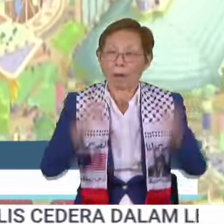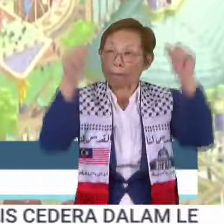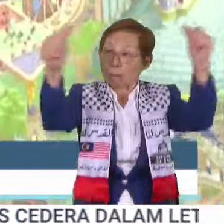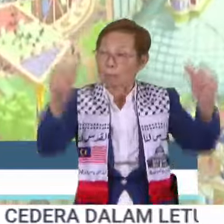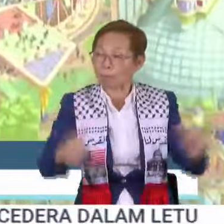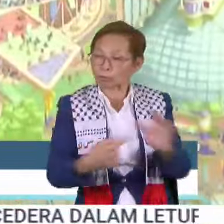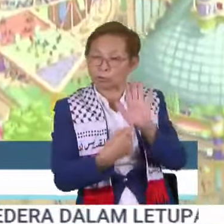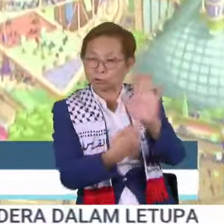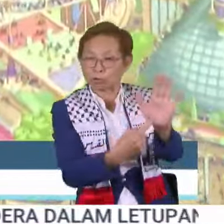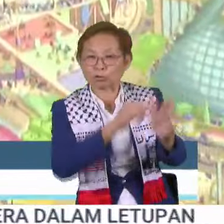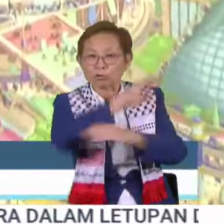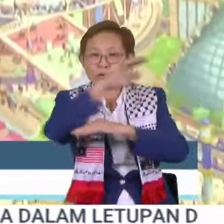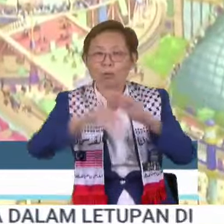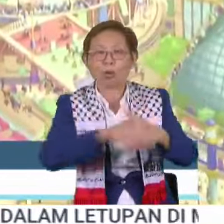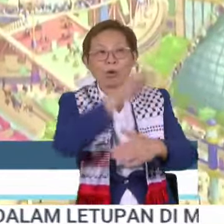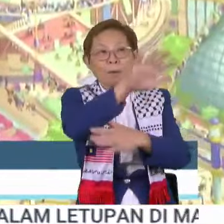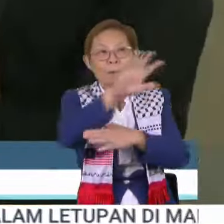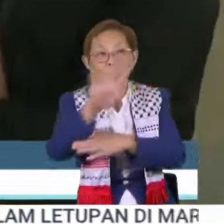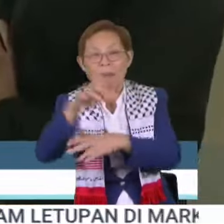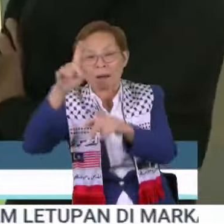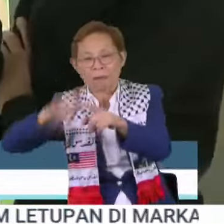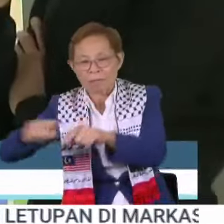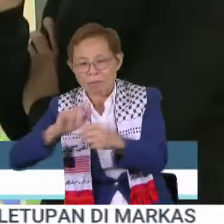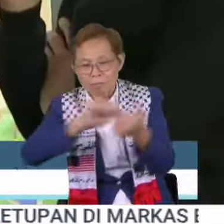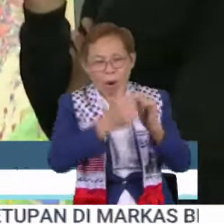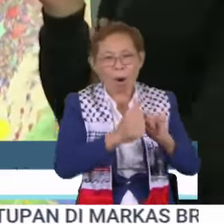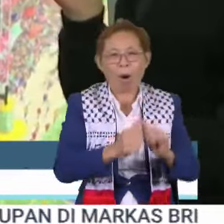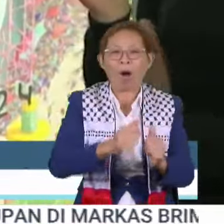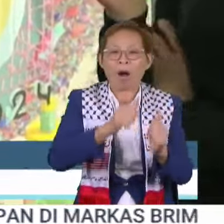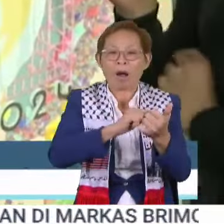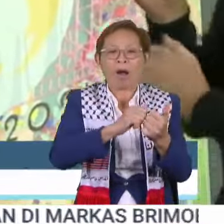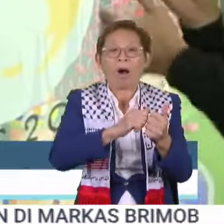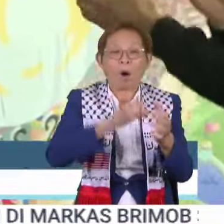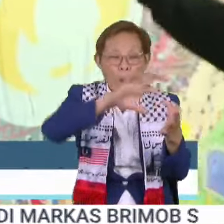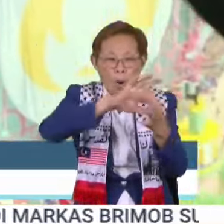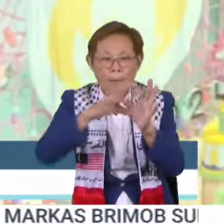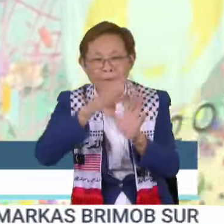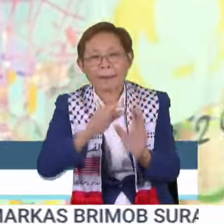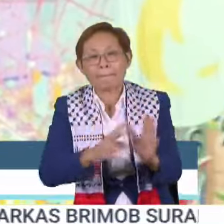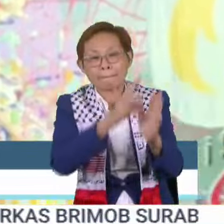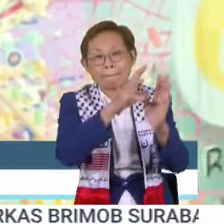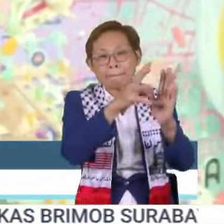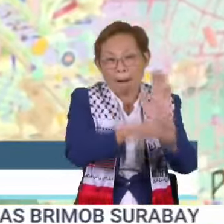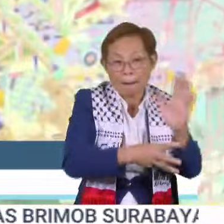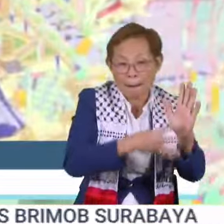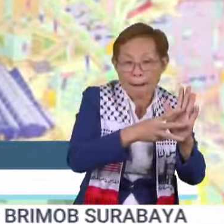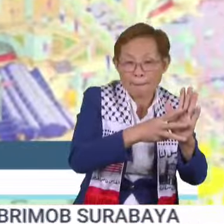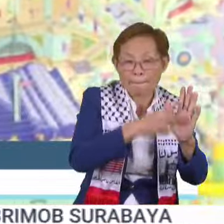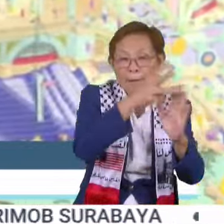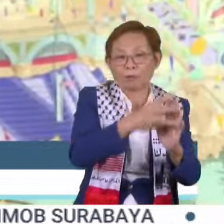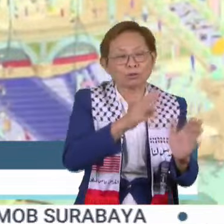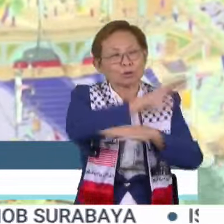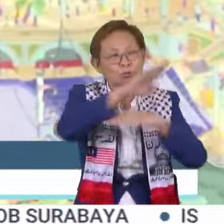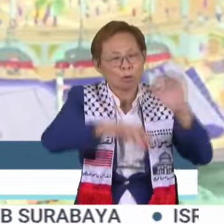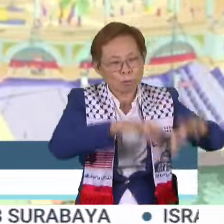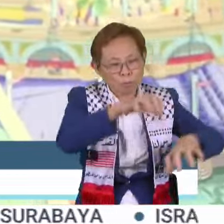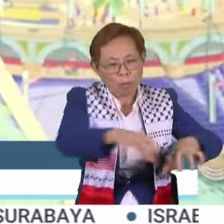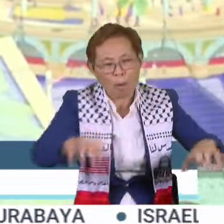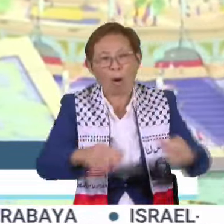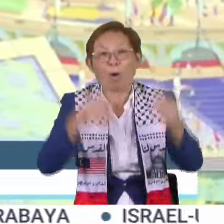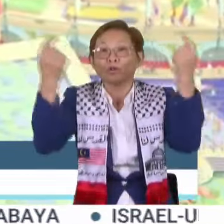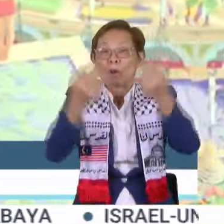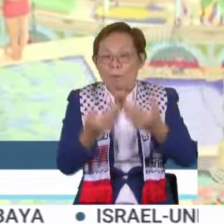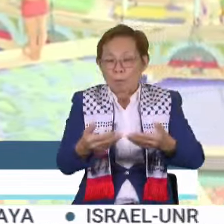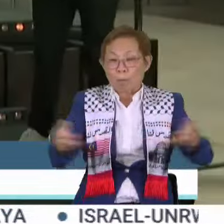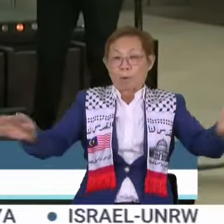Poster itu mempamerkan semua 54 jenis sukan Olimpik dan Paralimpik, maskot, semua venue utama, upacara pembukaan